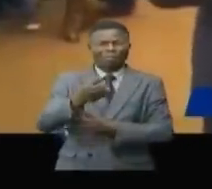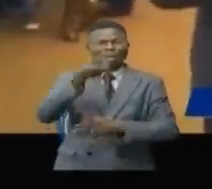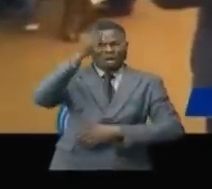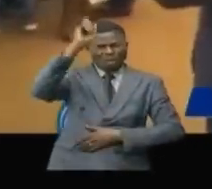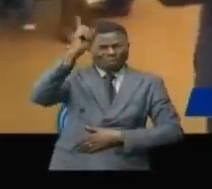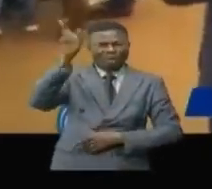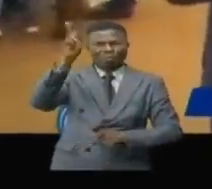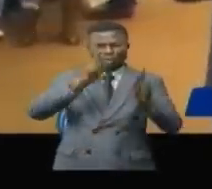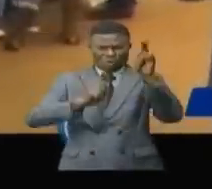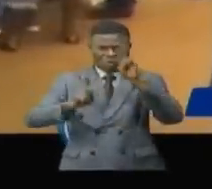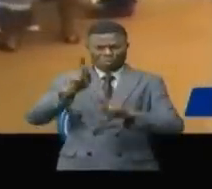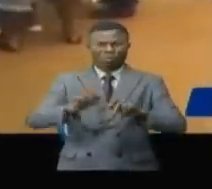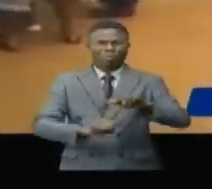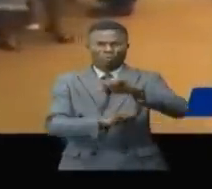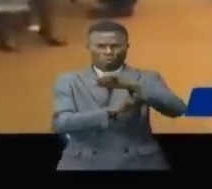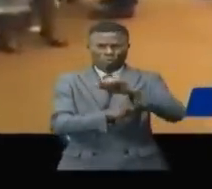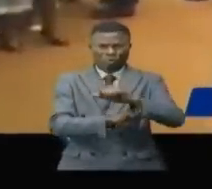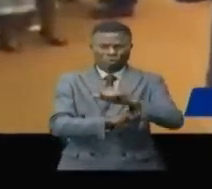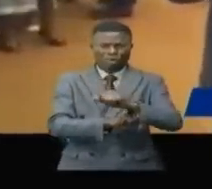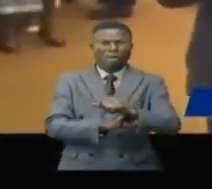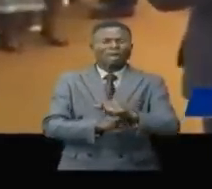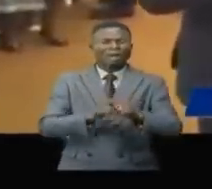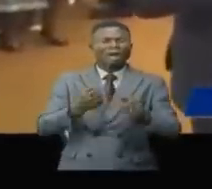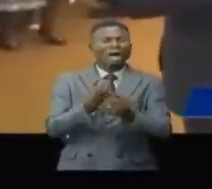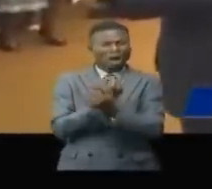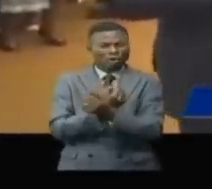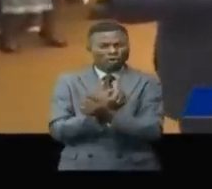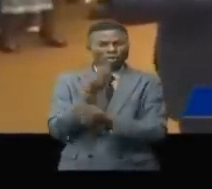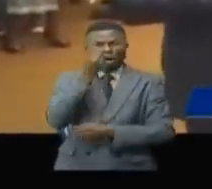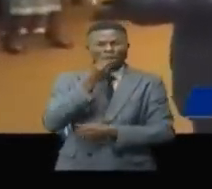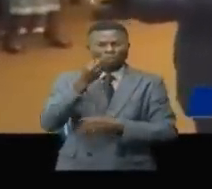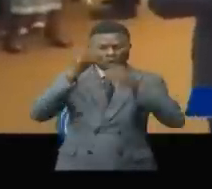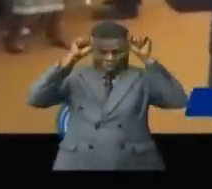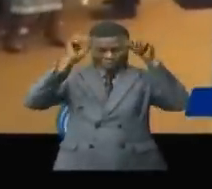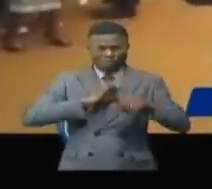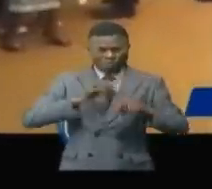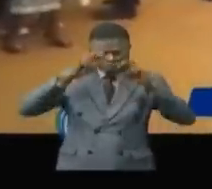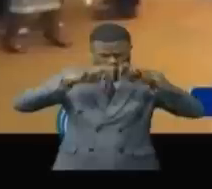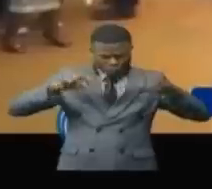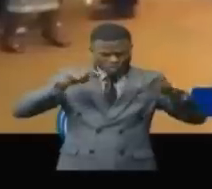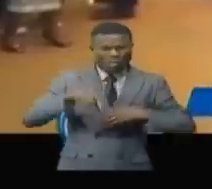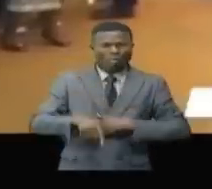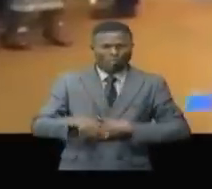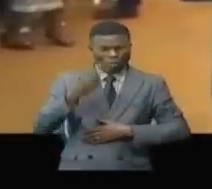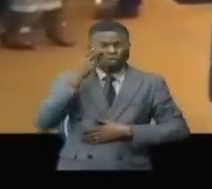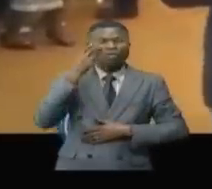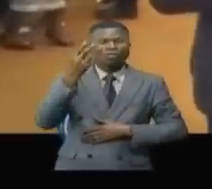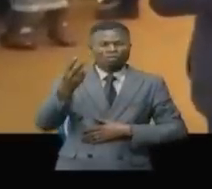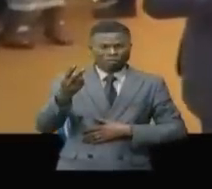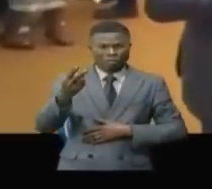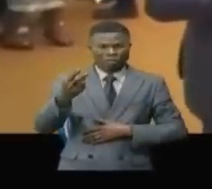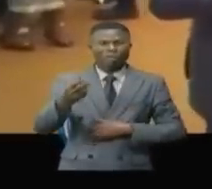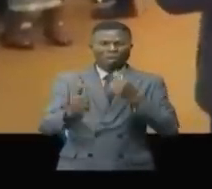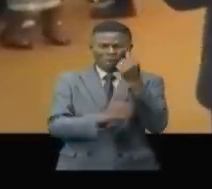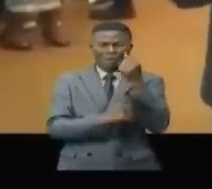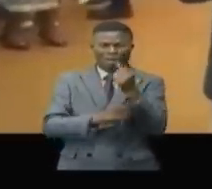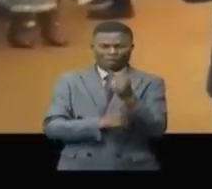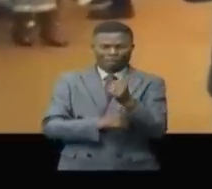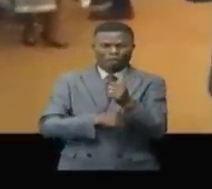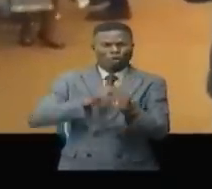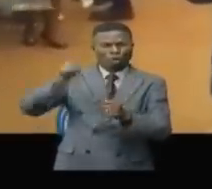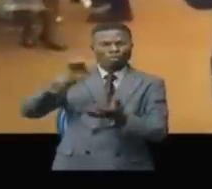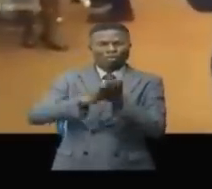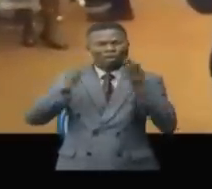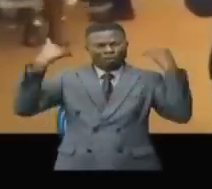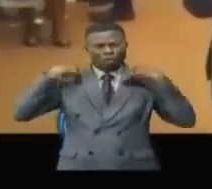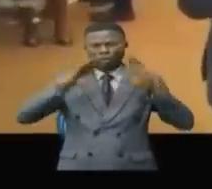Et lorsque vous prenez ce slogan du chef de l'État, vous le décortiquez, vous trouverez que l'homme est au centre de tout.